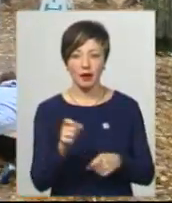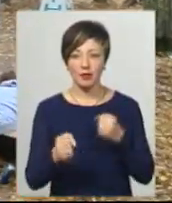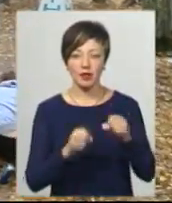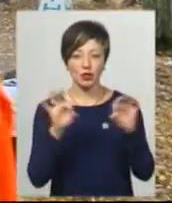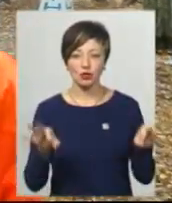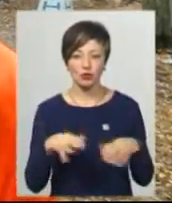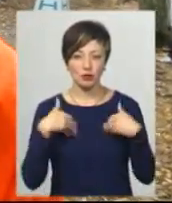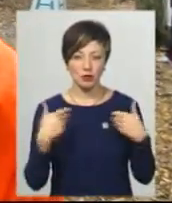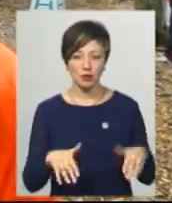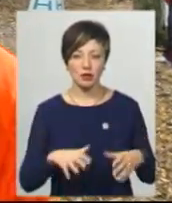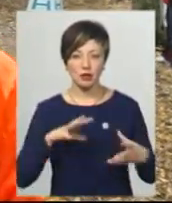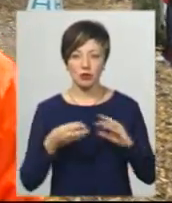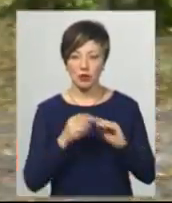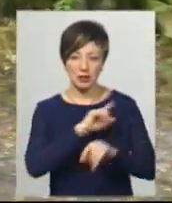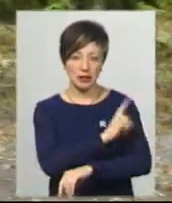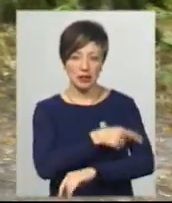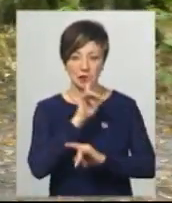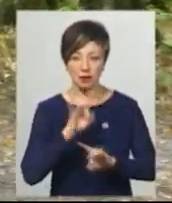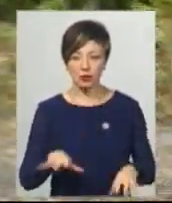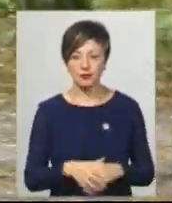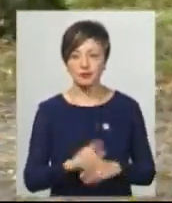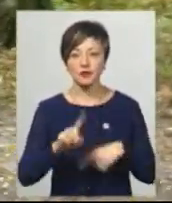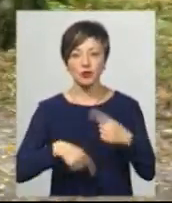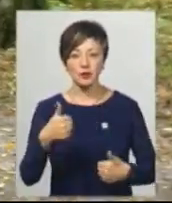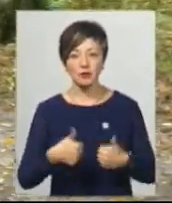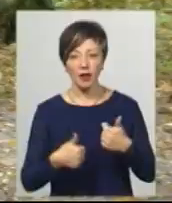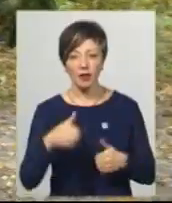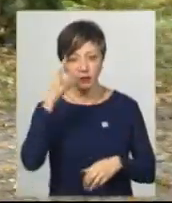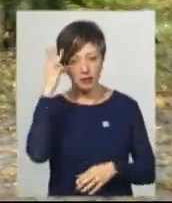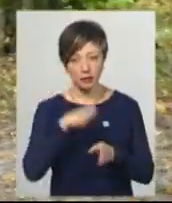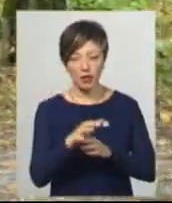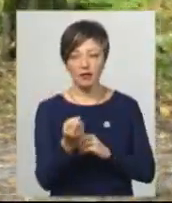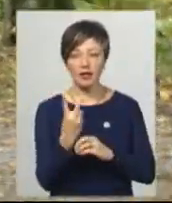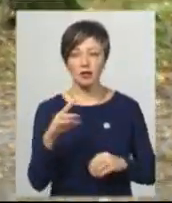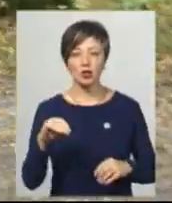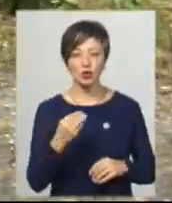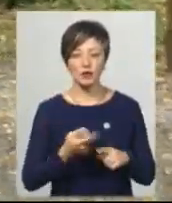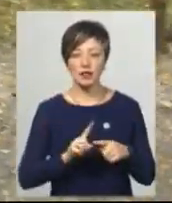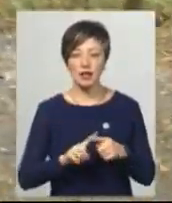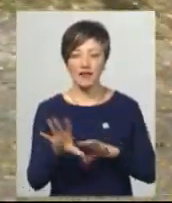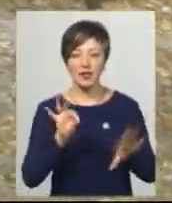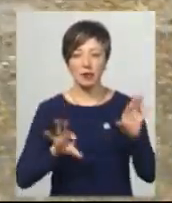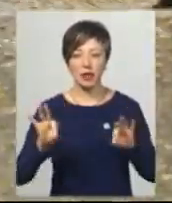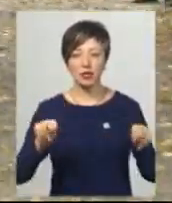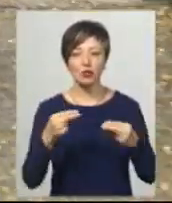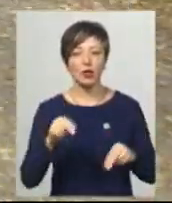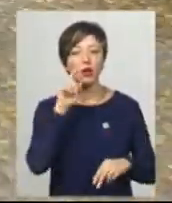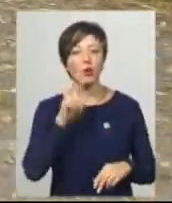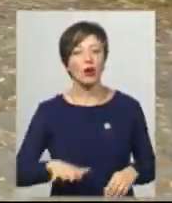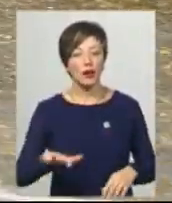нічого результатів сильних не буде. Наступне змагання з кросу Хмельницького відбудеться 12 жовтня. Це буде відбір на чемпіонат України.